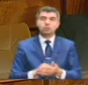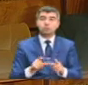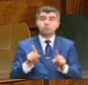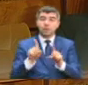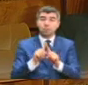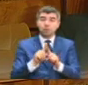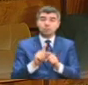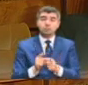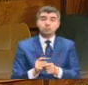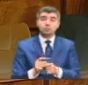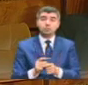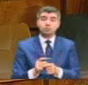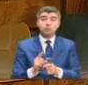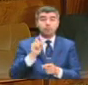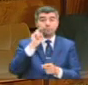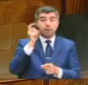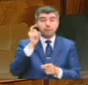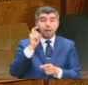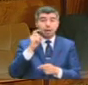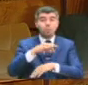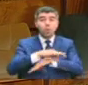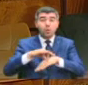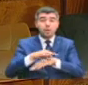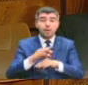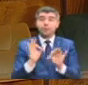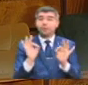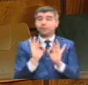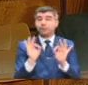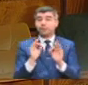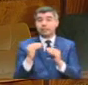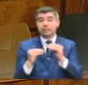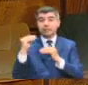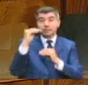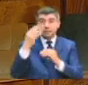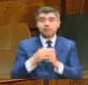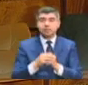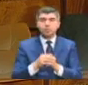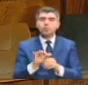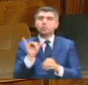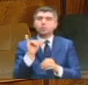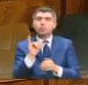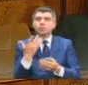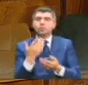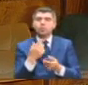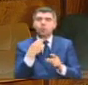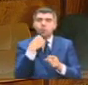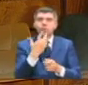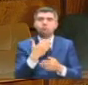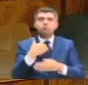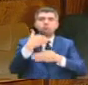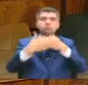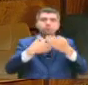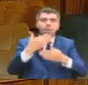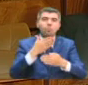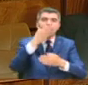ديال الدخل ديال هذه الطبقة، شنو هي الدور وشنو هي العناوين اللي ممكن